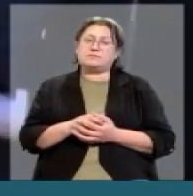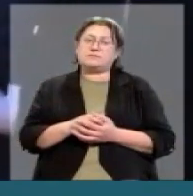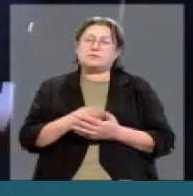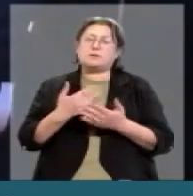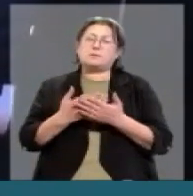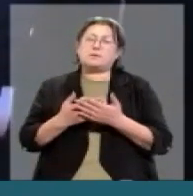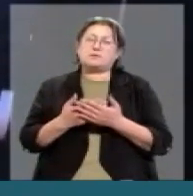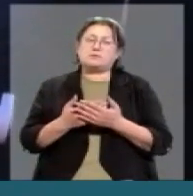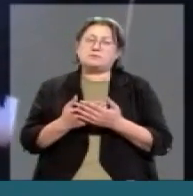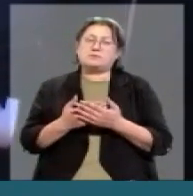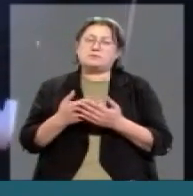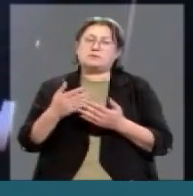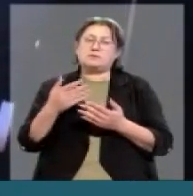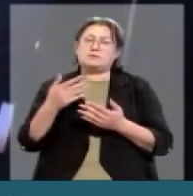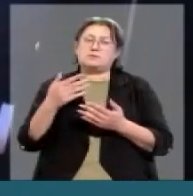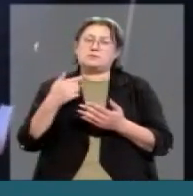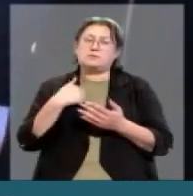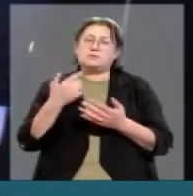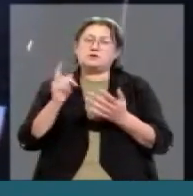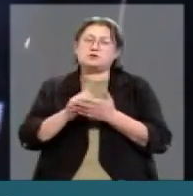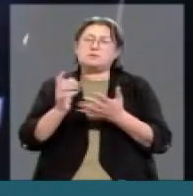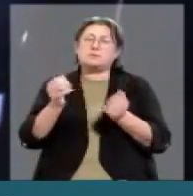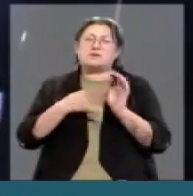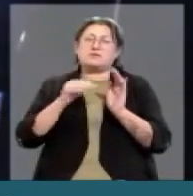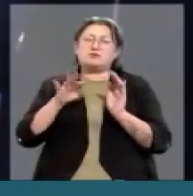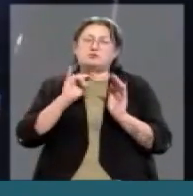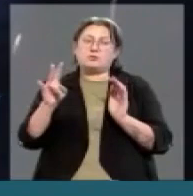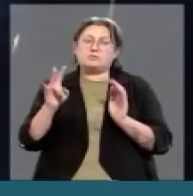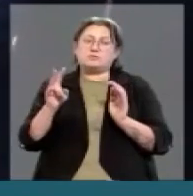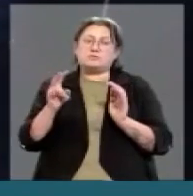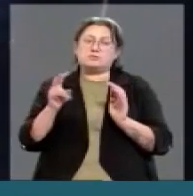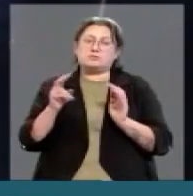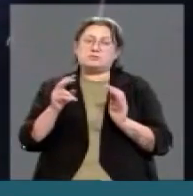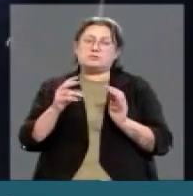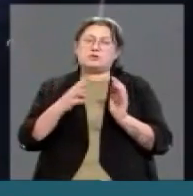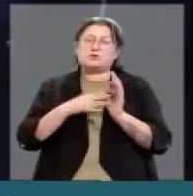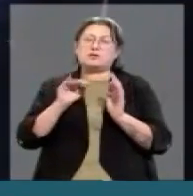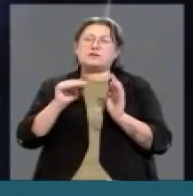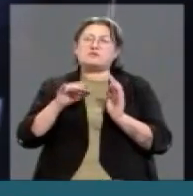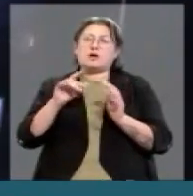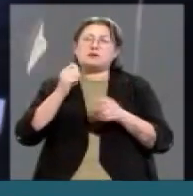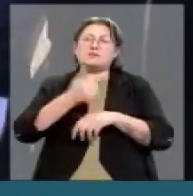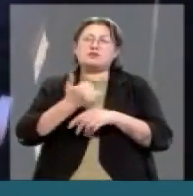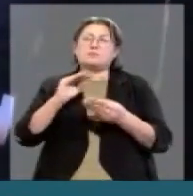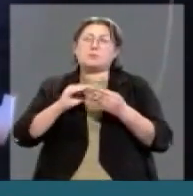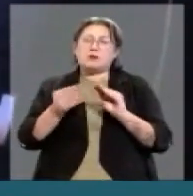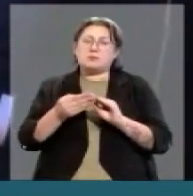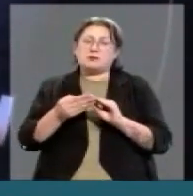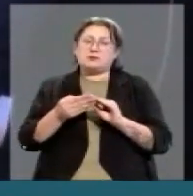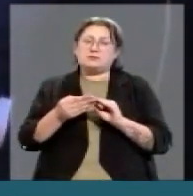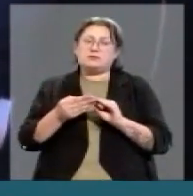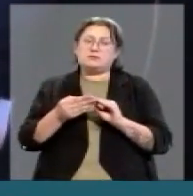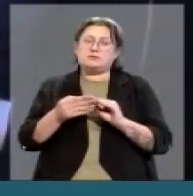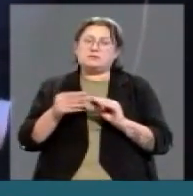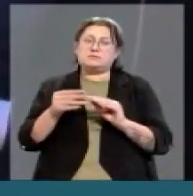к примеру, мы по форварду сейчас должны 9 тысяч тонн, по форварду закупа должны 9 тысяч тонн пшеницы дать. Основная сейчас проблема,